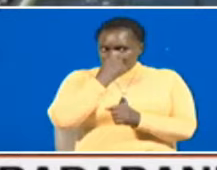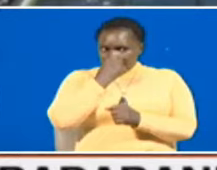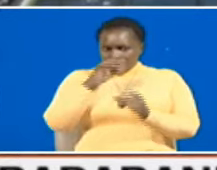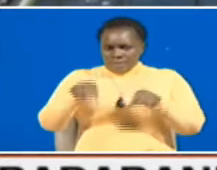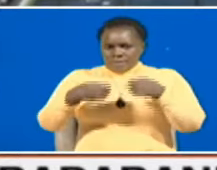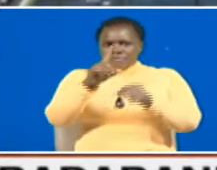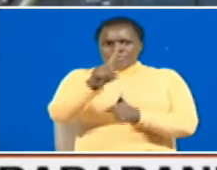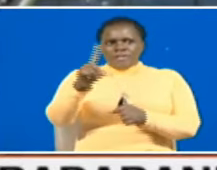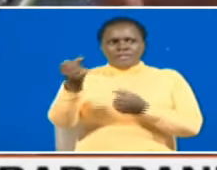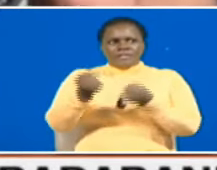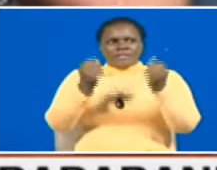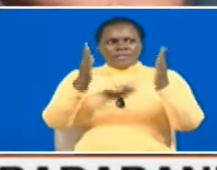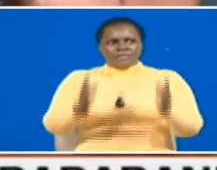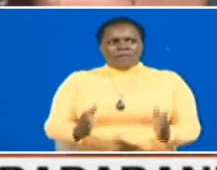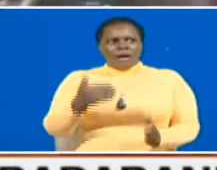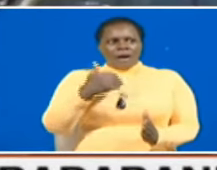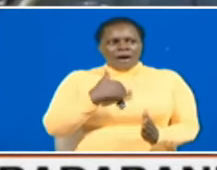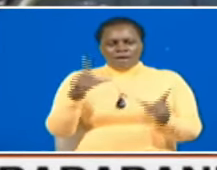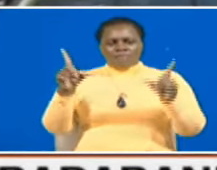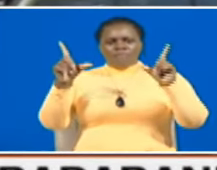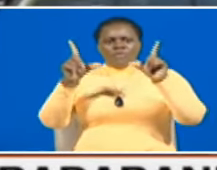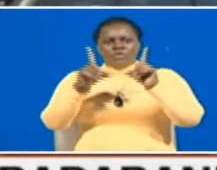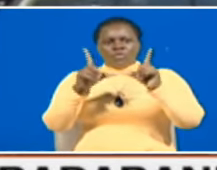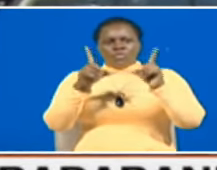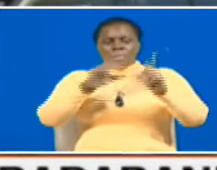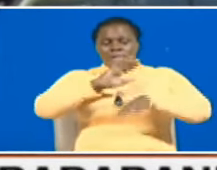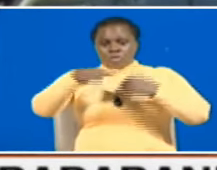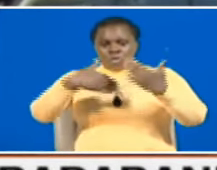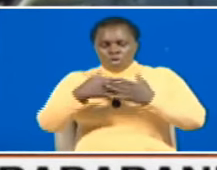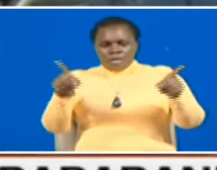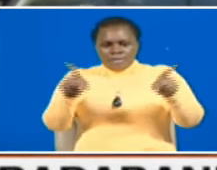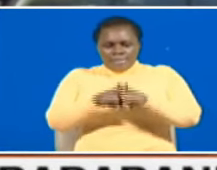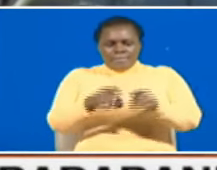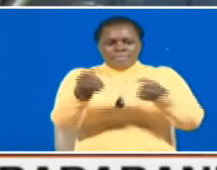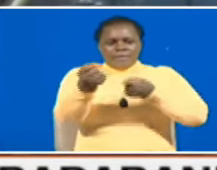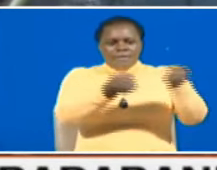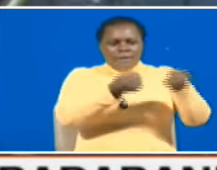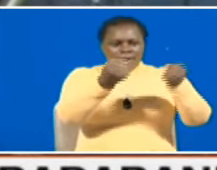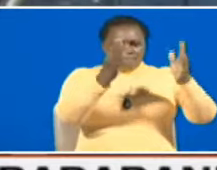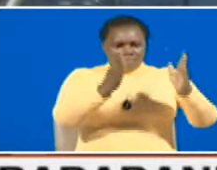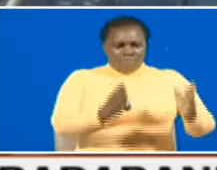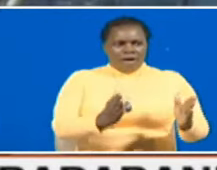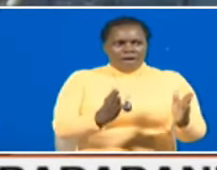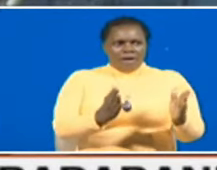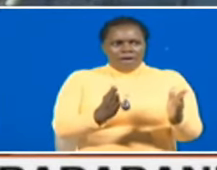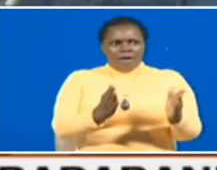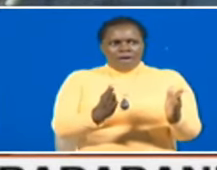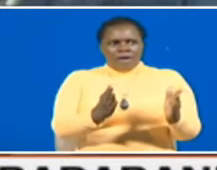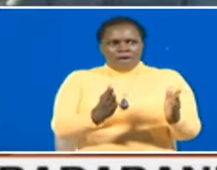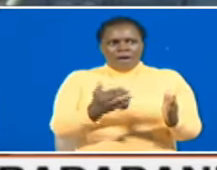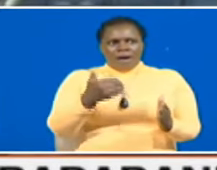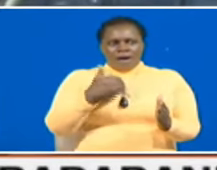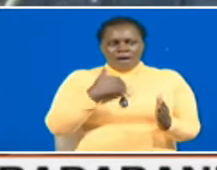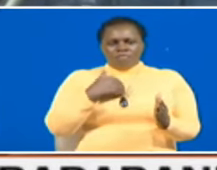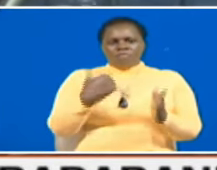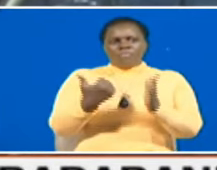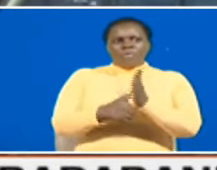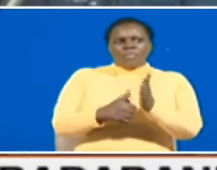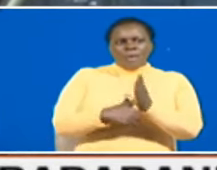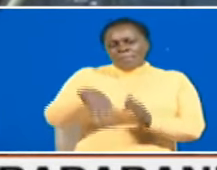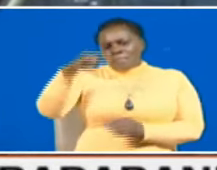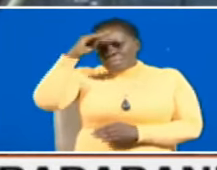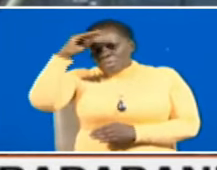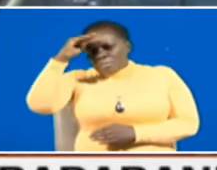kila driver akuwe na stakabadhi zote, pia driver akuwe yani awe mwangalifu, mwenye ako na mashida na